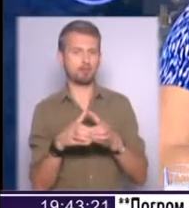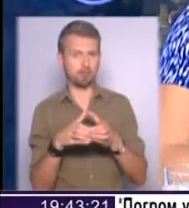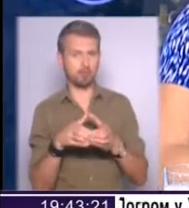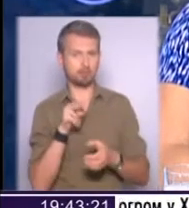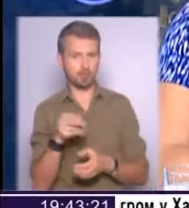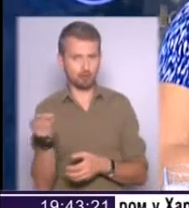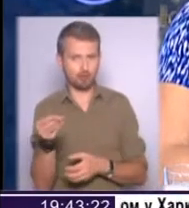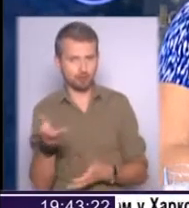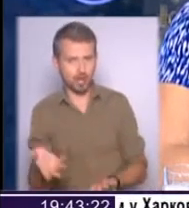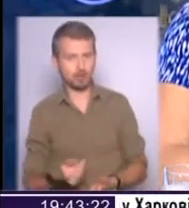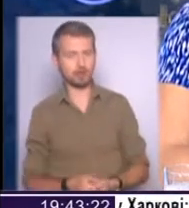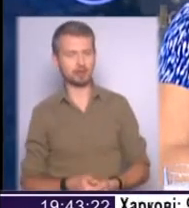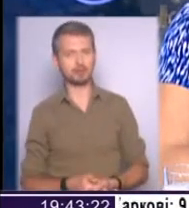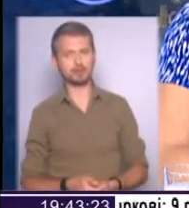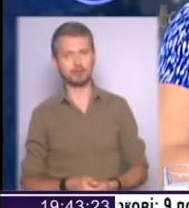Порошенка».